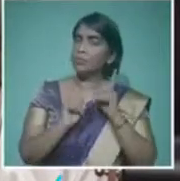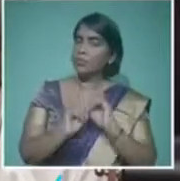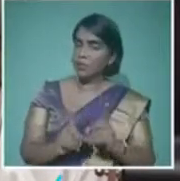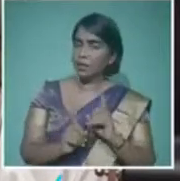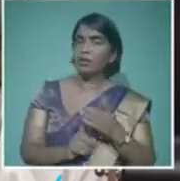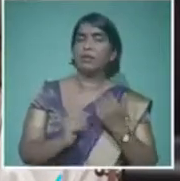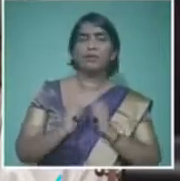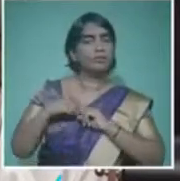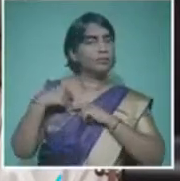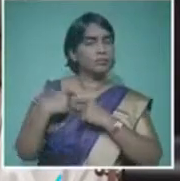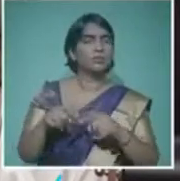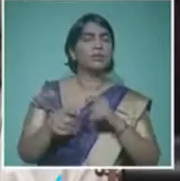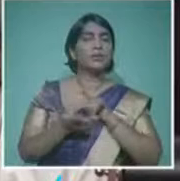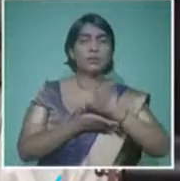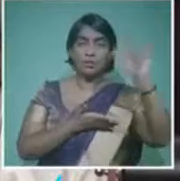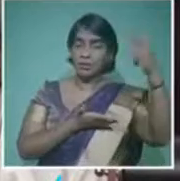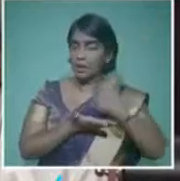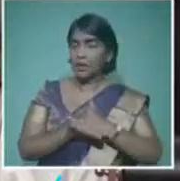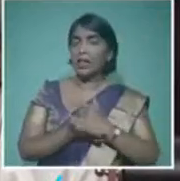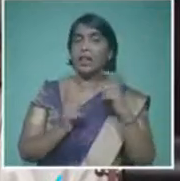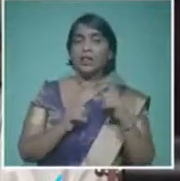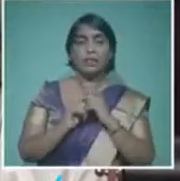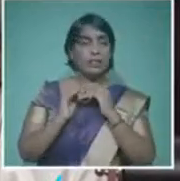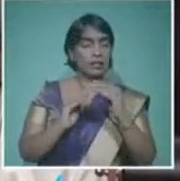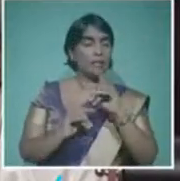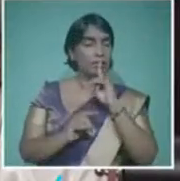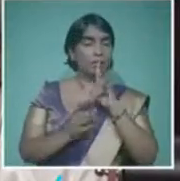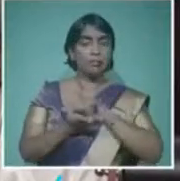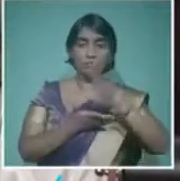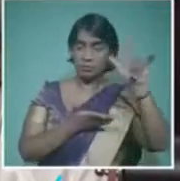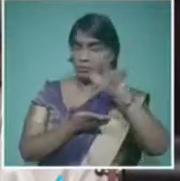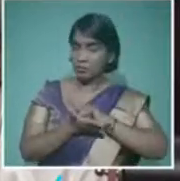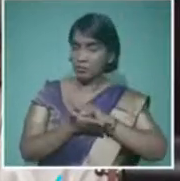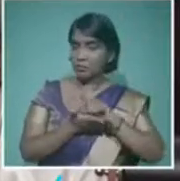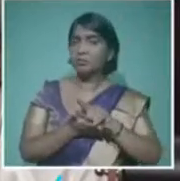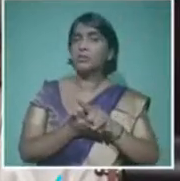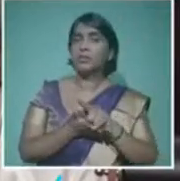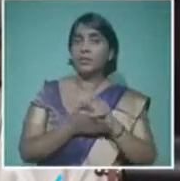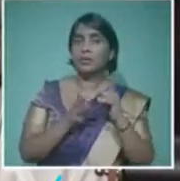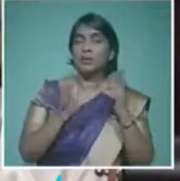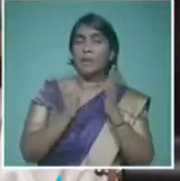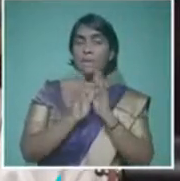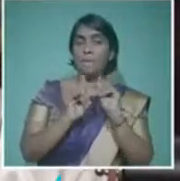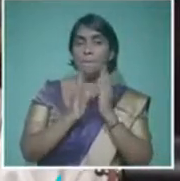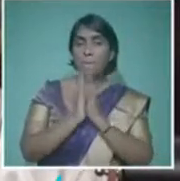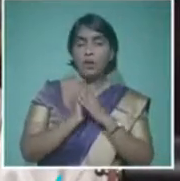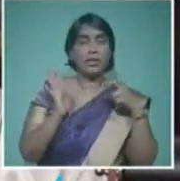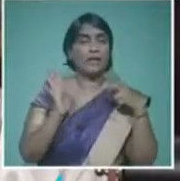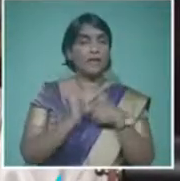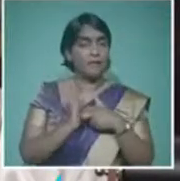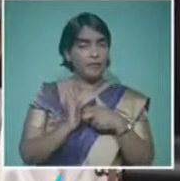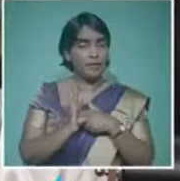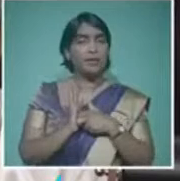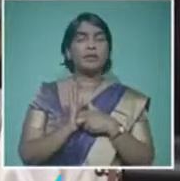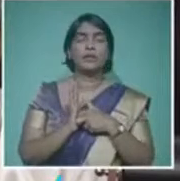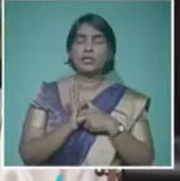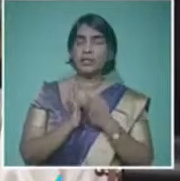ආකාරයට ආගමන විගමන දෙපාර්තමේන්තුවෙන් මගින් පනවන විදේශ ගමන් බලපත්‍ර ගාස්තු වීසා ගාස්තු